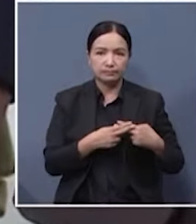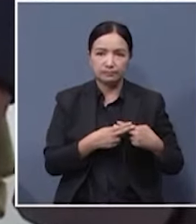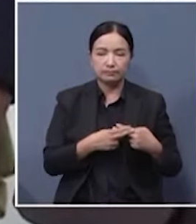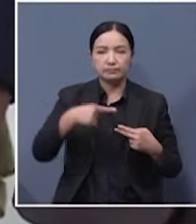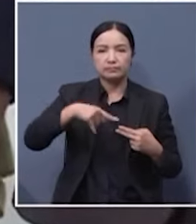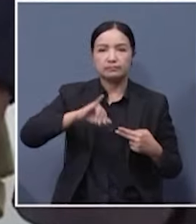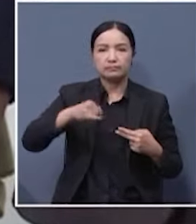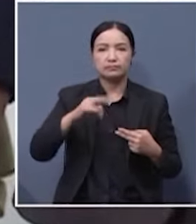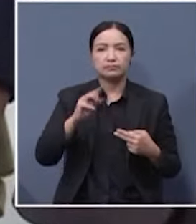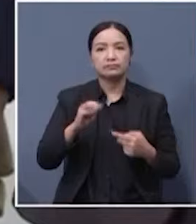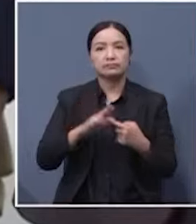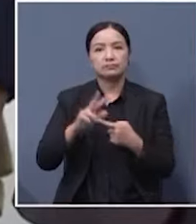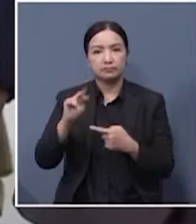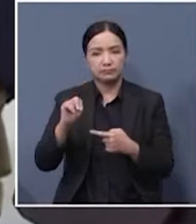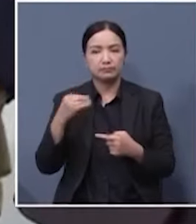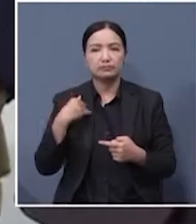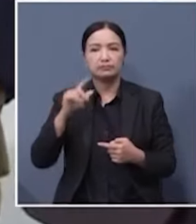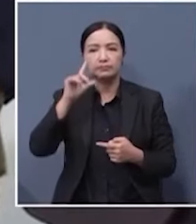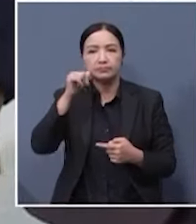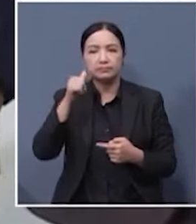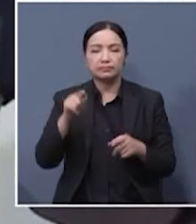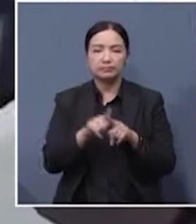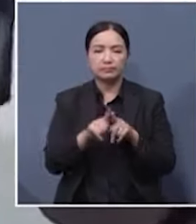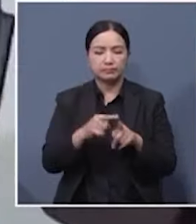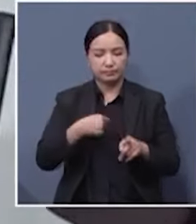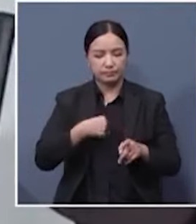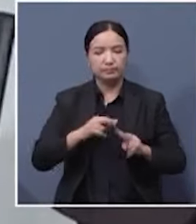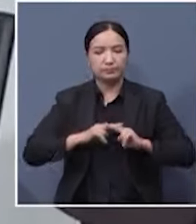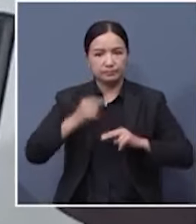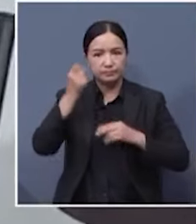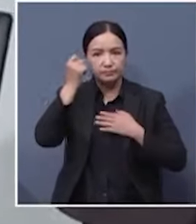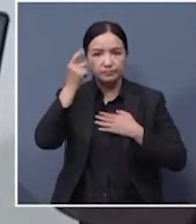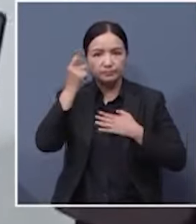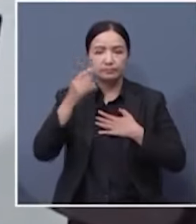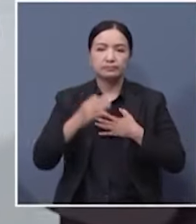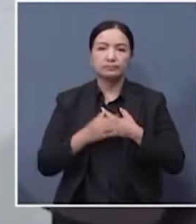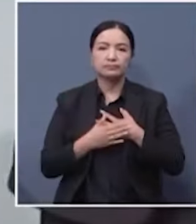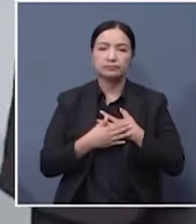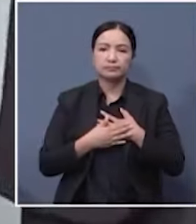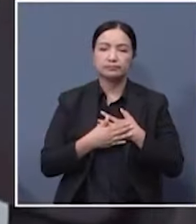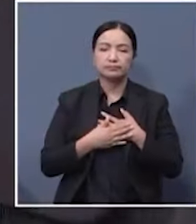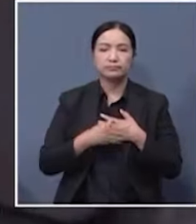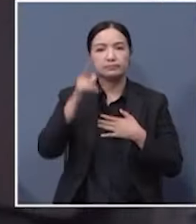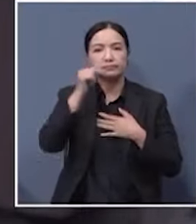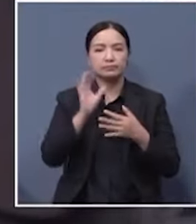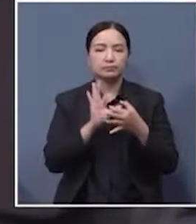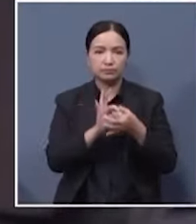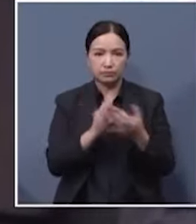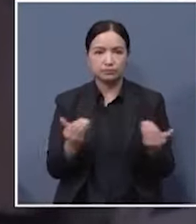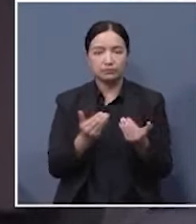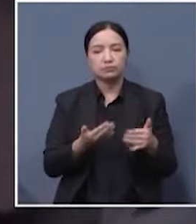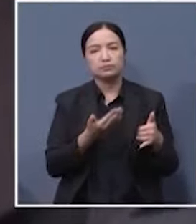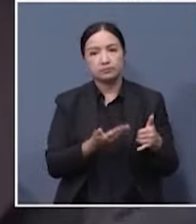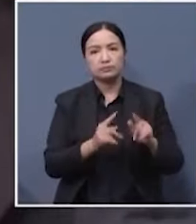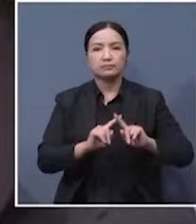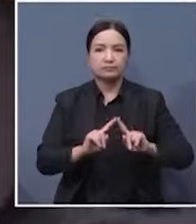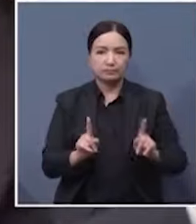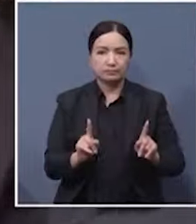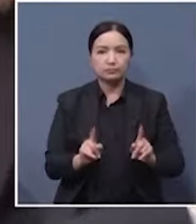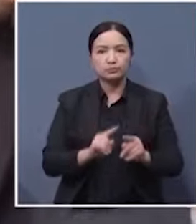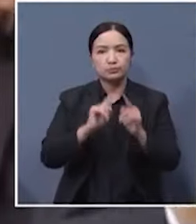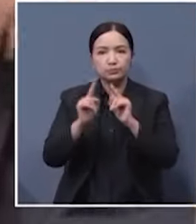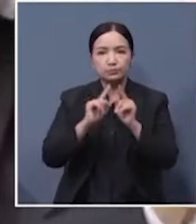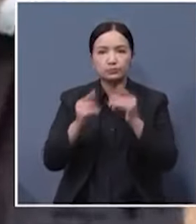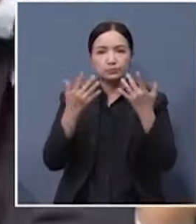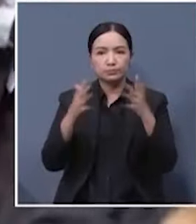วัตรนะครับในฐานะที่ตนเองก็เป็นแม่เหมือนกันจึงเข้าใจนะครับในหัวอกคนที่เป็นแม่ที่มีความห่วงใยลูกของตนเองแต่ว่าก็